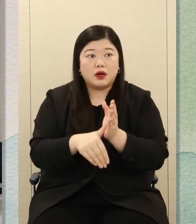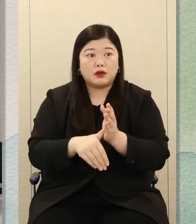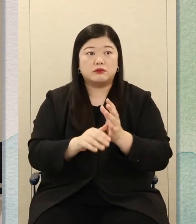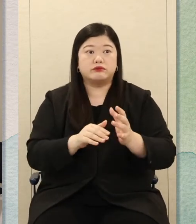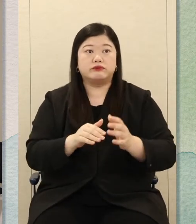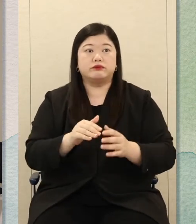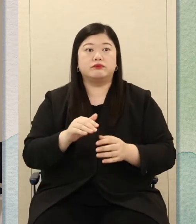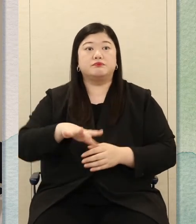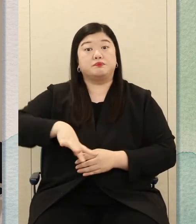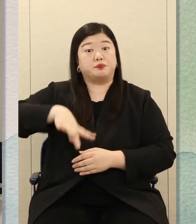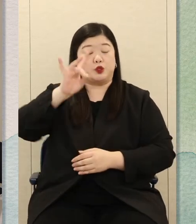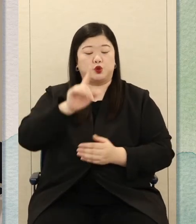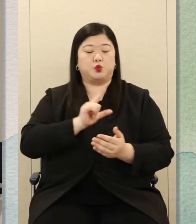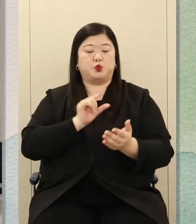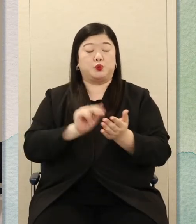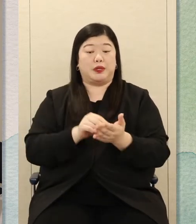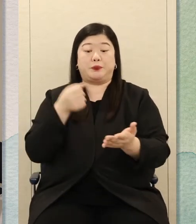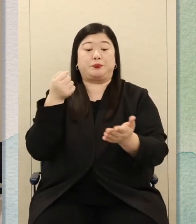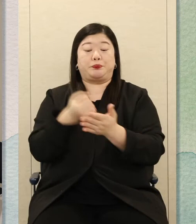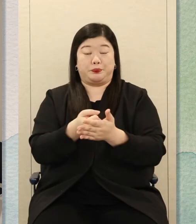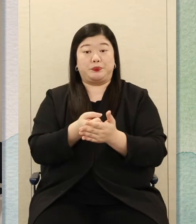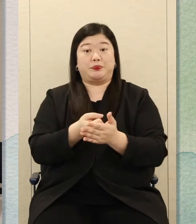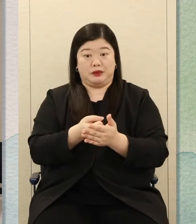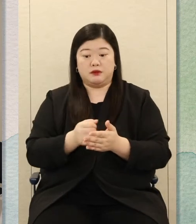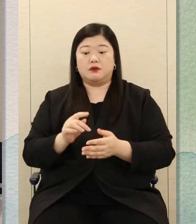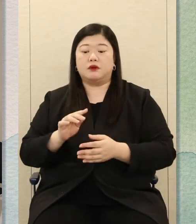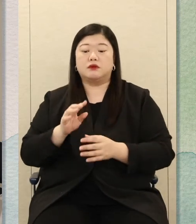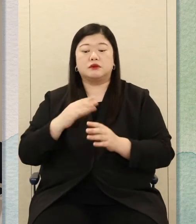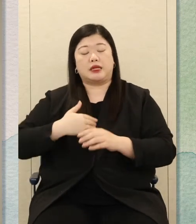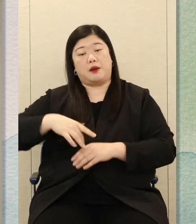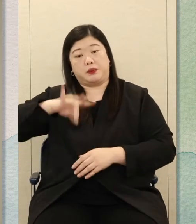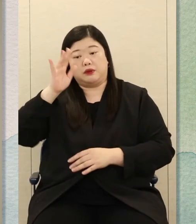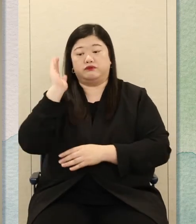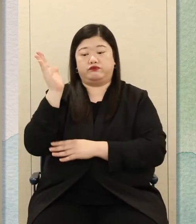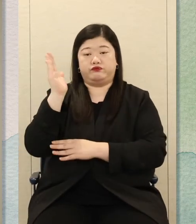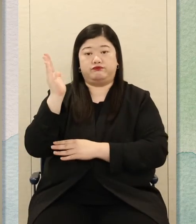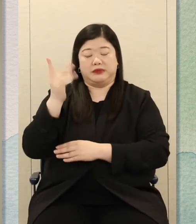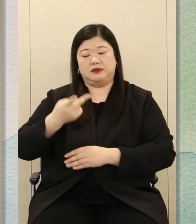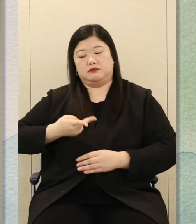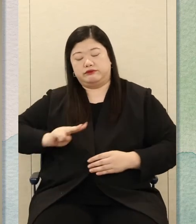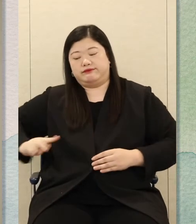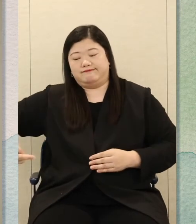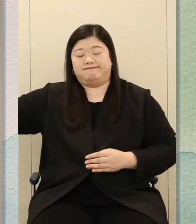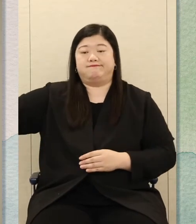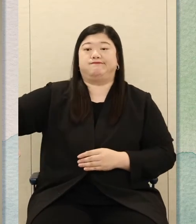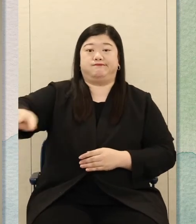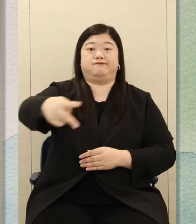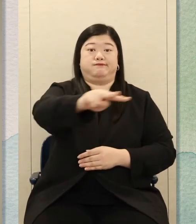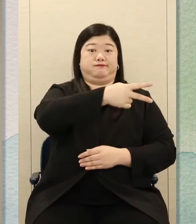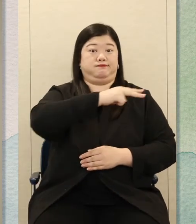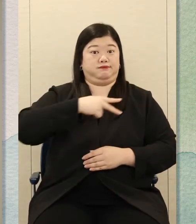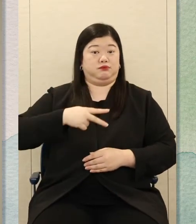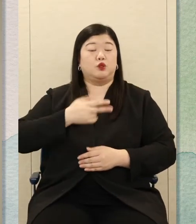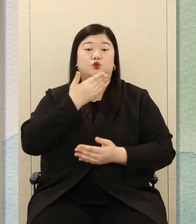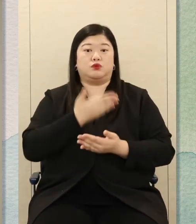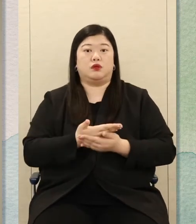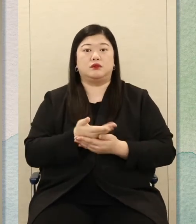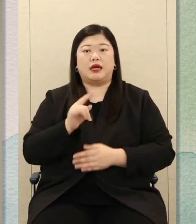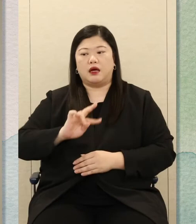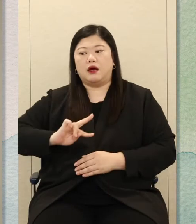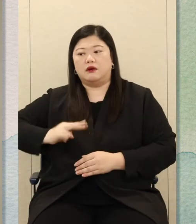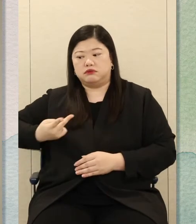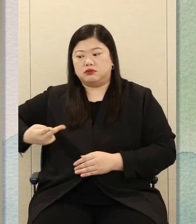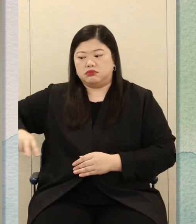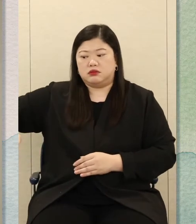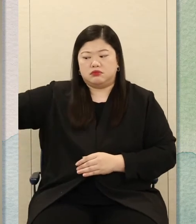이야기하고 그중에 한두 개 골라서 토론하는 방식으로 하는데 처음에 논제를 돌아가면서 이야기하고가 되게